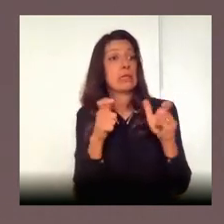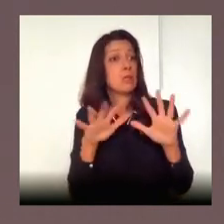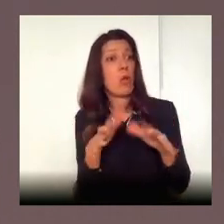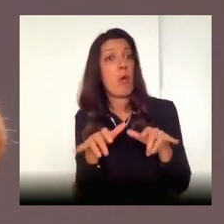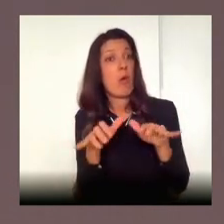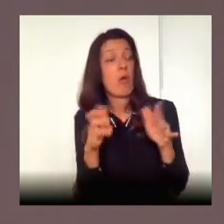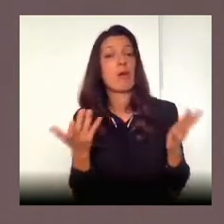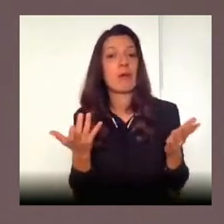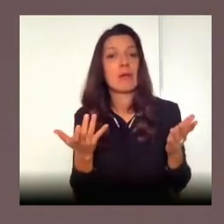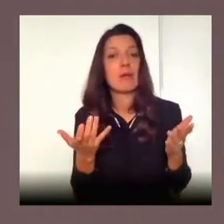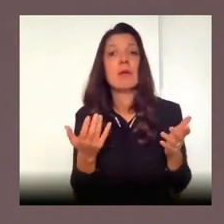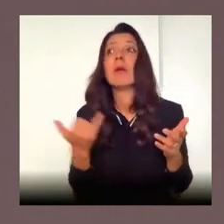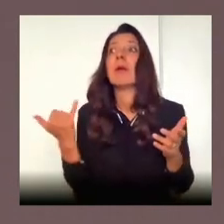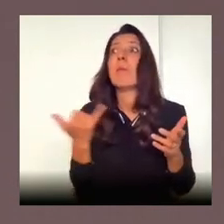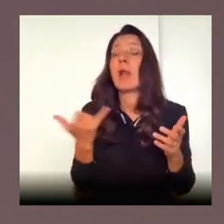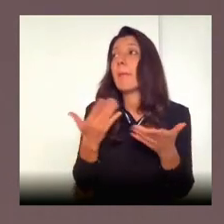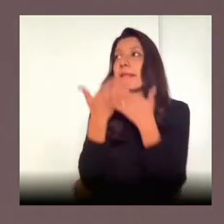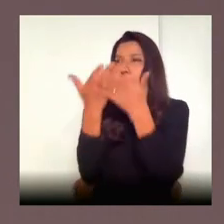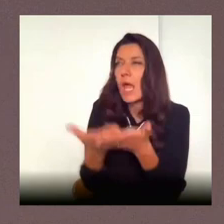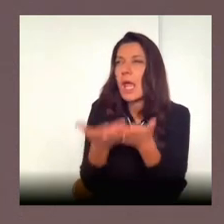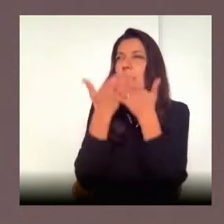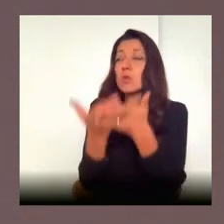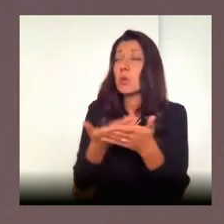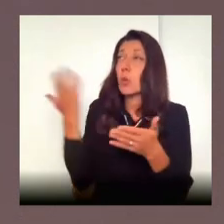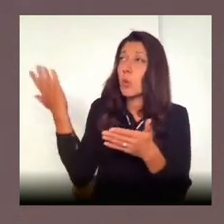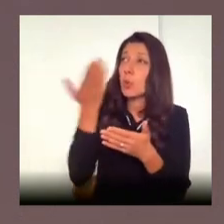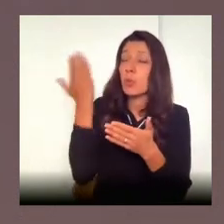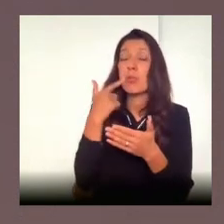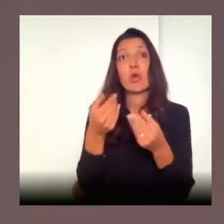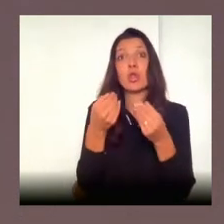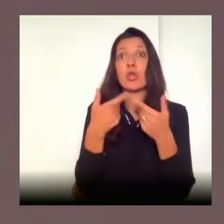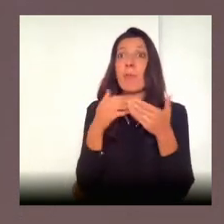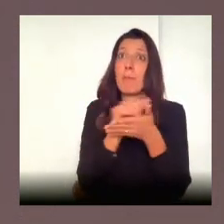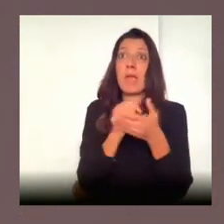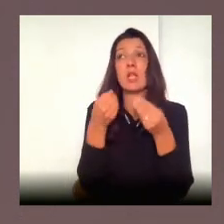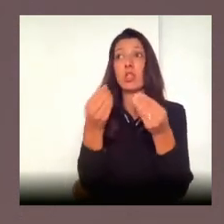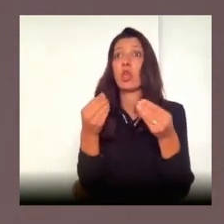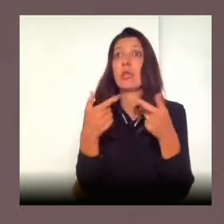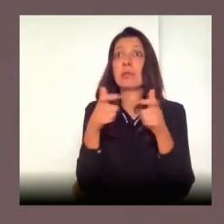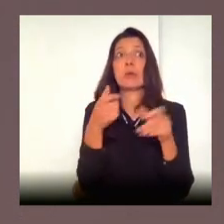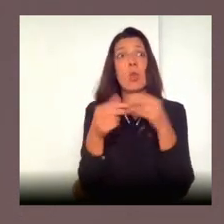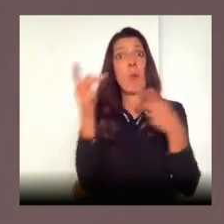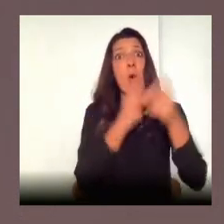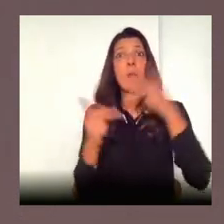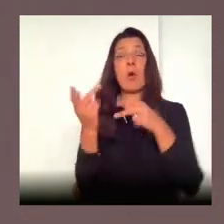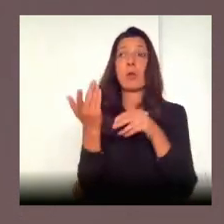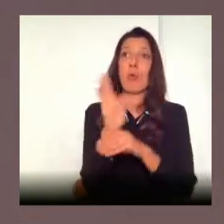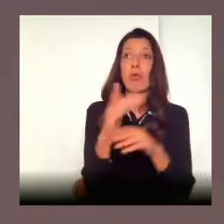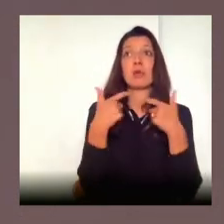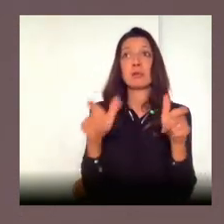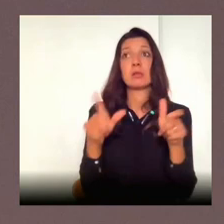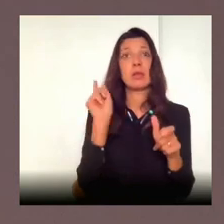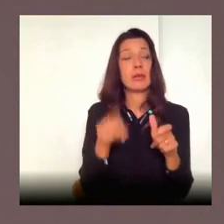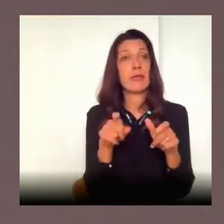faire extrêmement d'études pour rendre accessible un mail ou une présentation PowerPoint. C'est simplement trouver la bonne